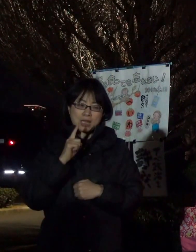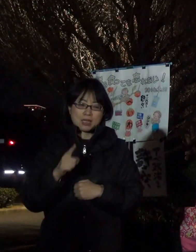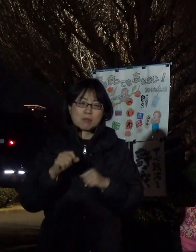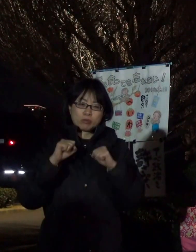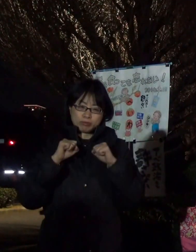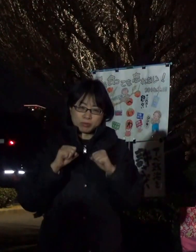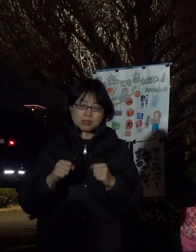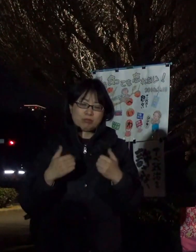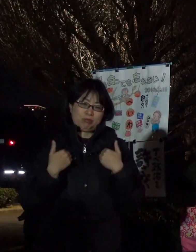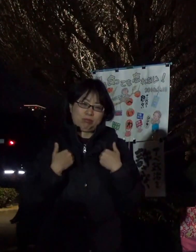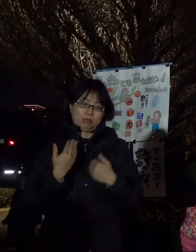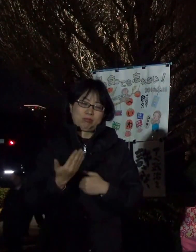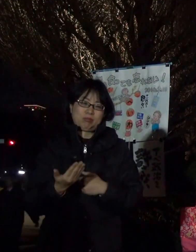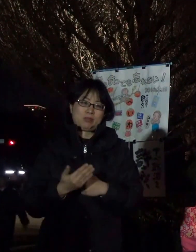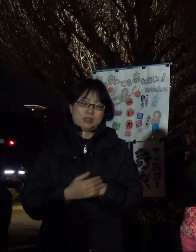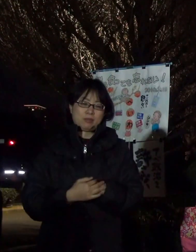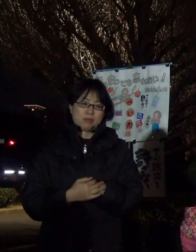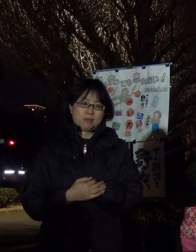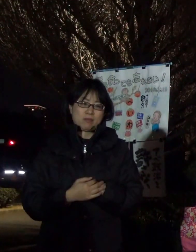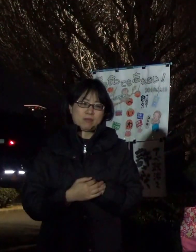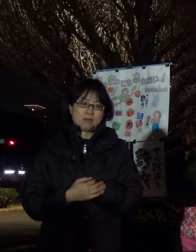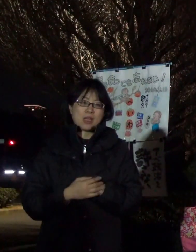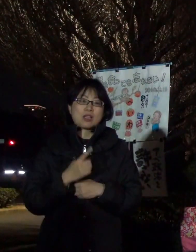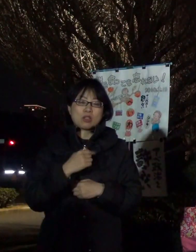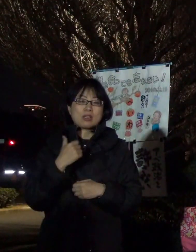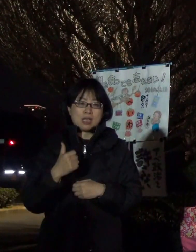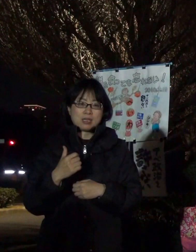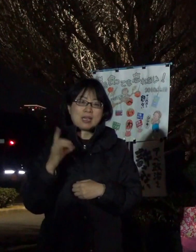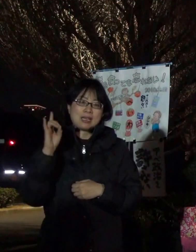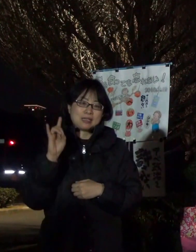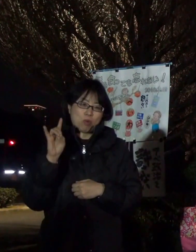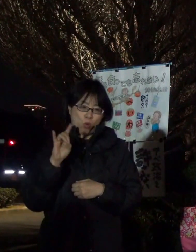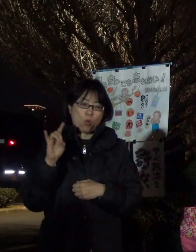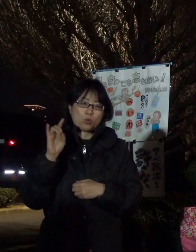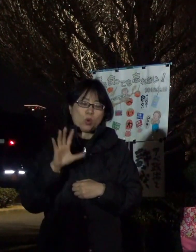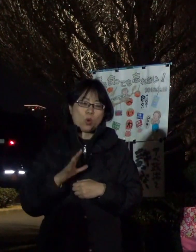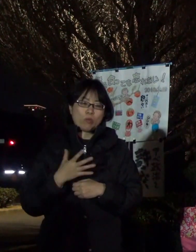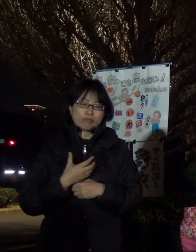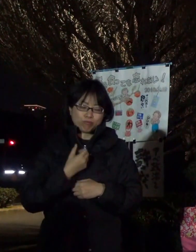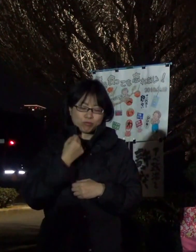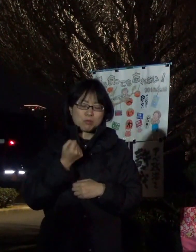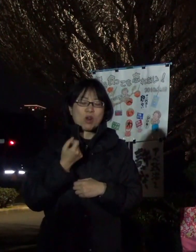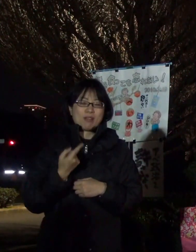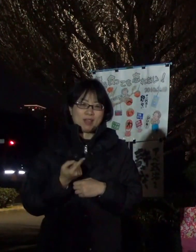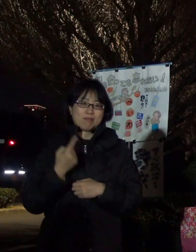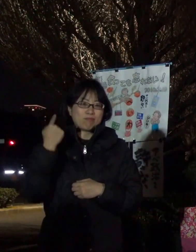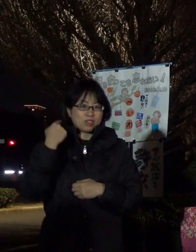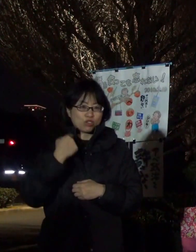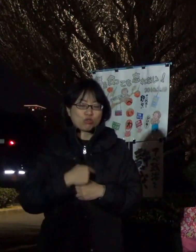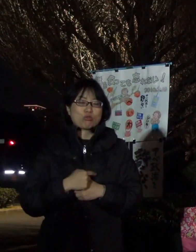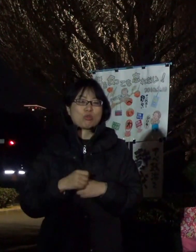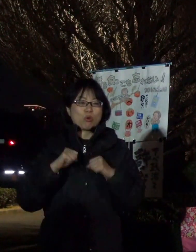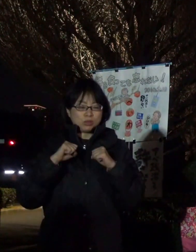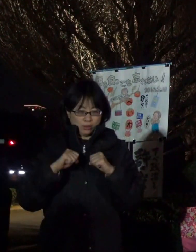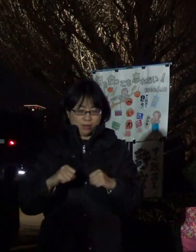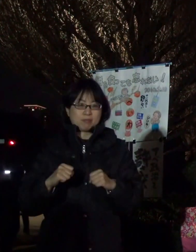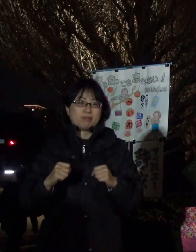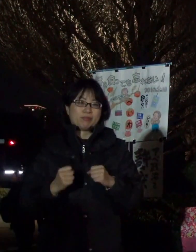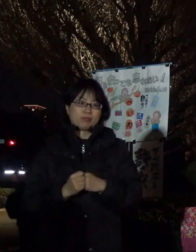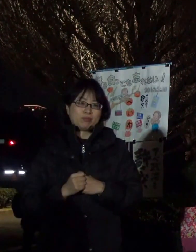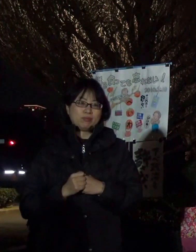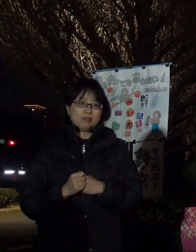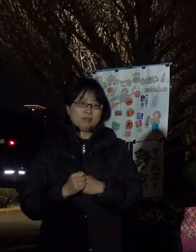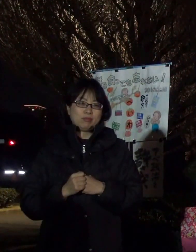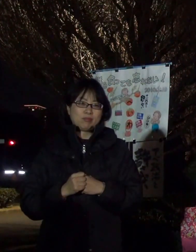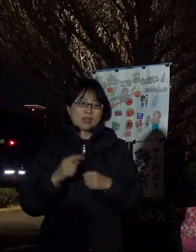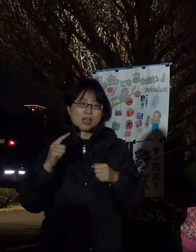で希望と勇気もらって手術して、おかげさんで年内でアウトの